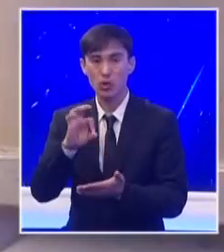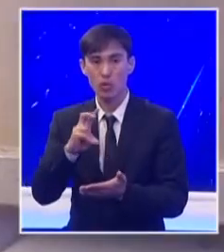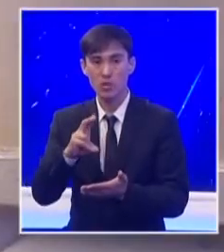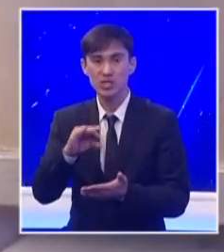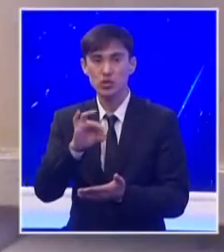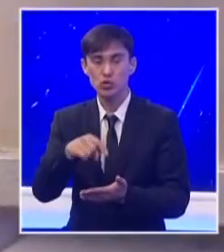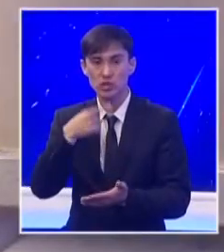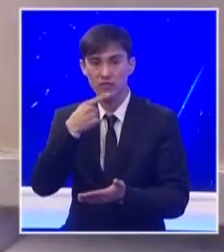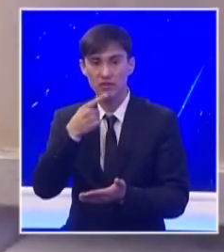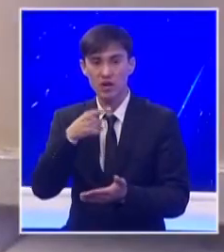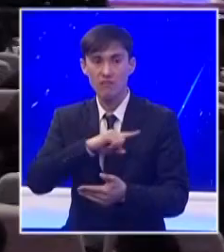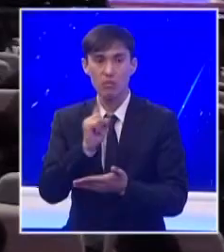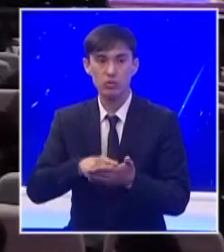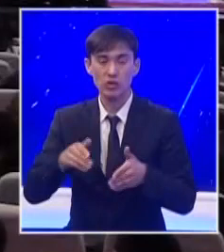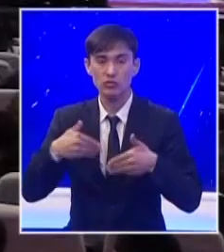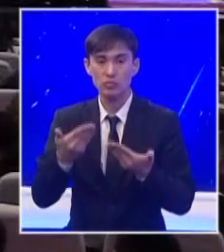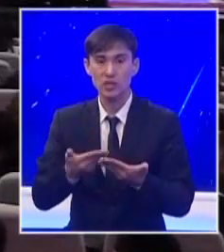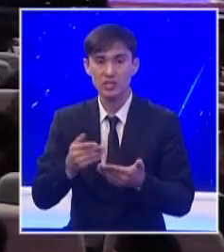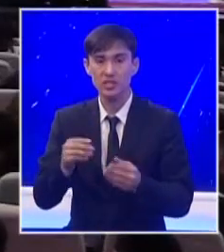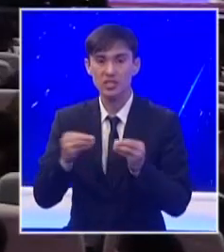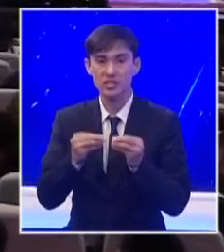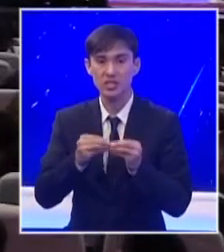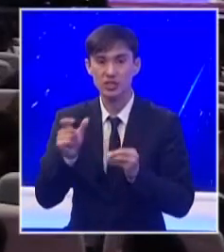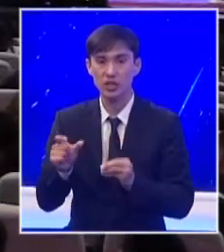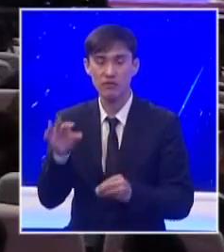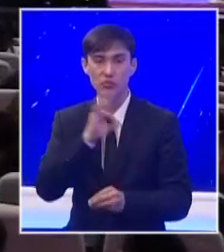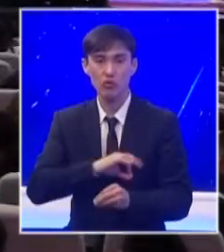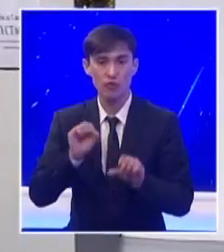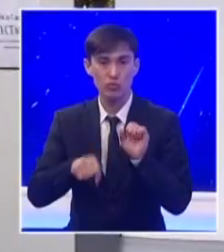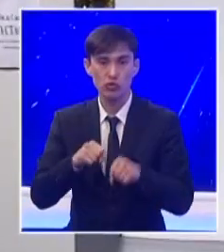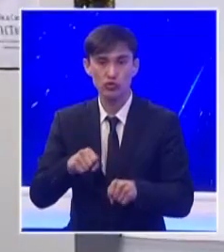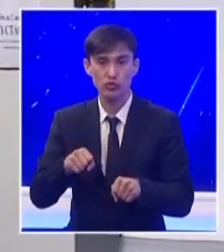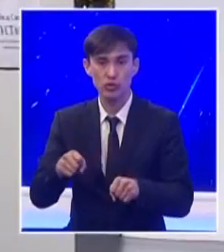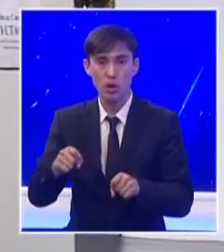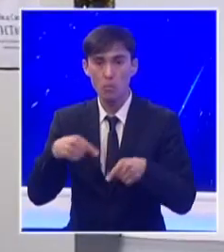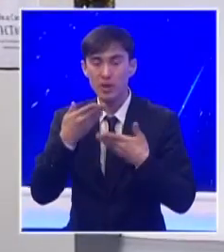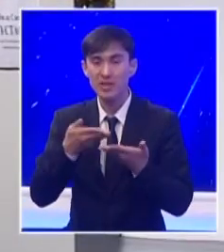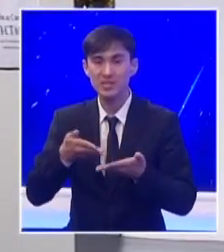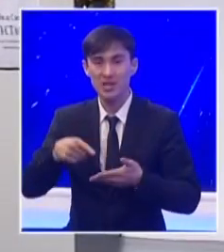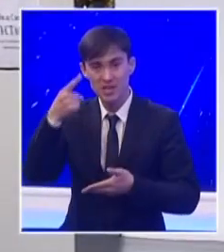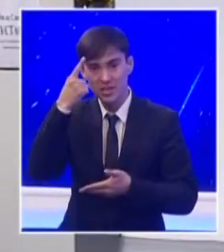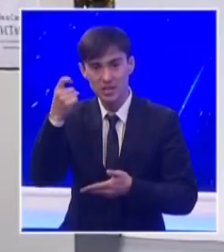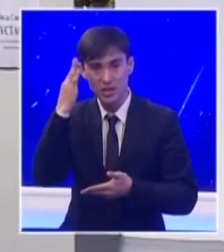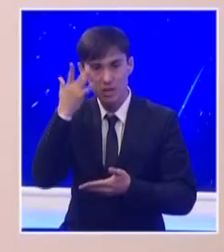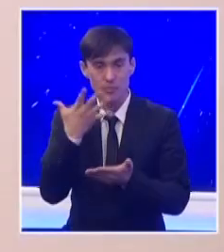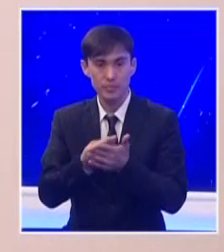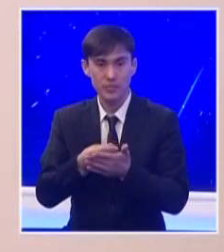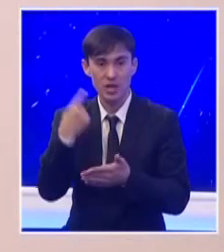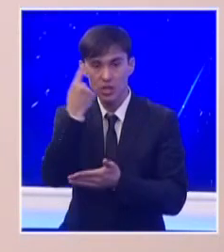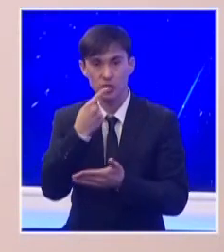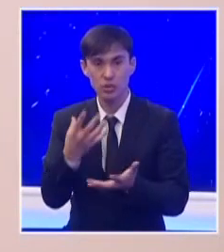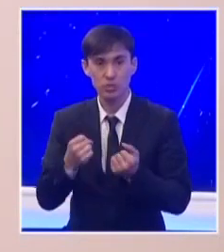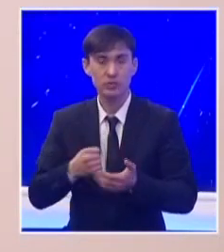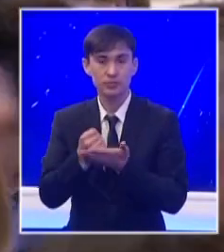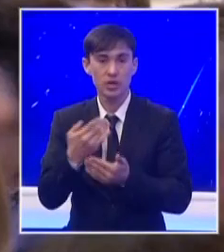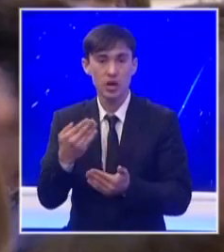задавали вопросы и озвучивали предложения. Более 10 человек воспользовались возможностью поделиться идеями и получить ответ лично от председателя комитета.